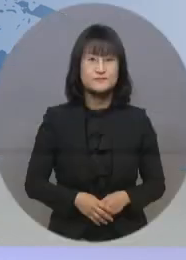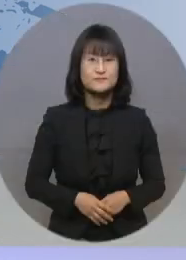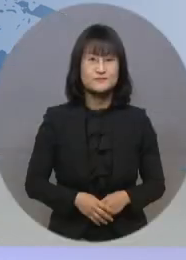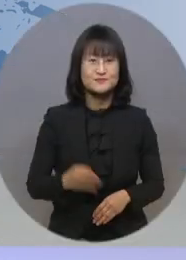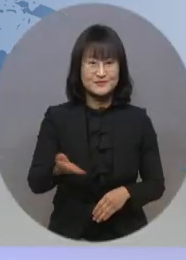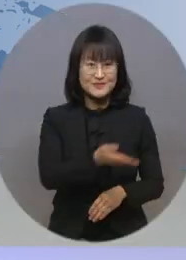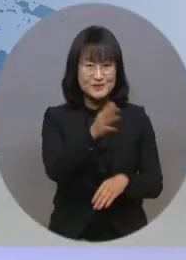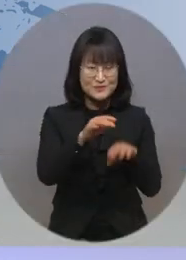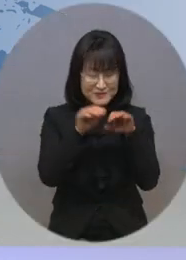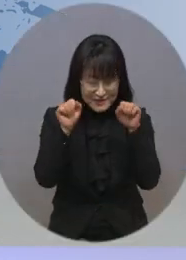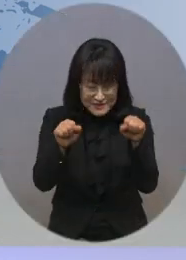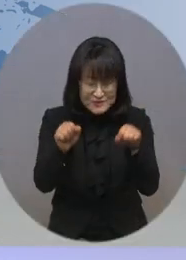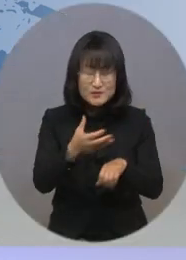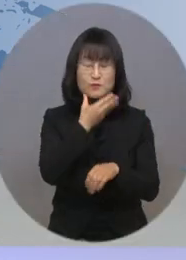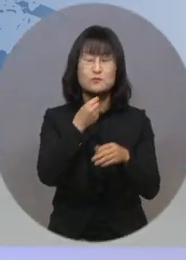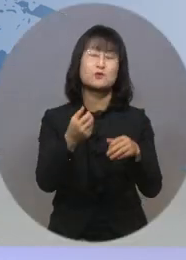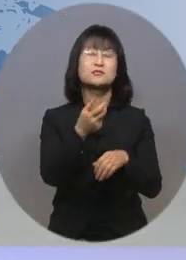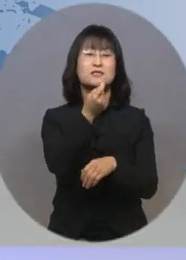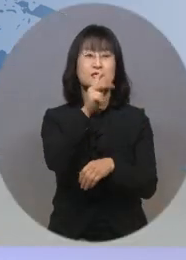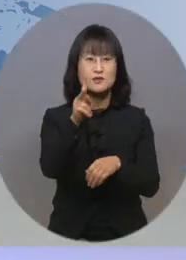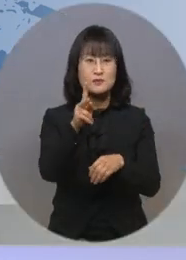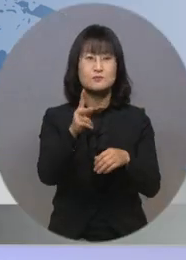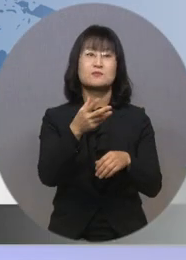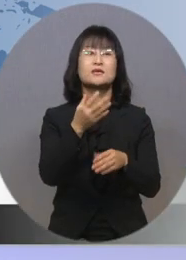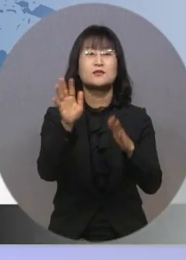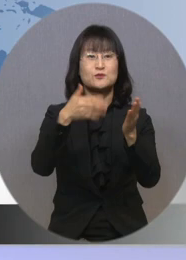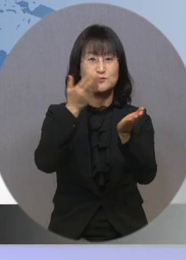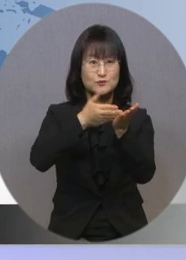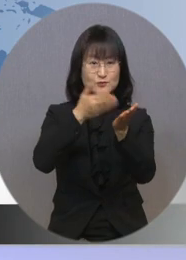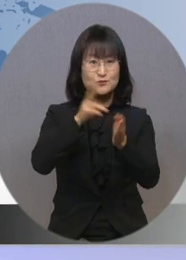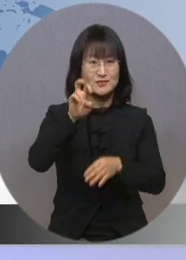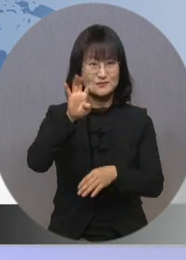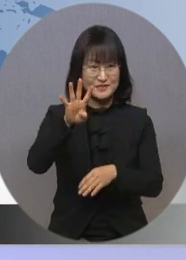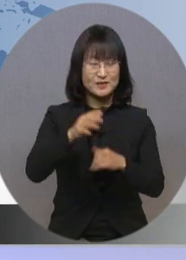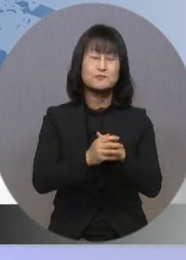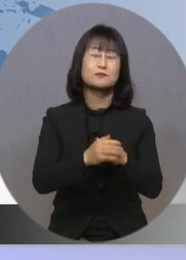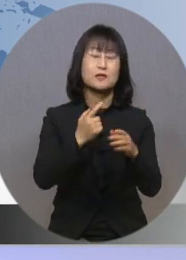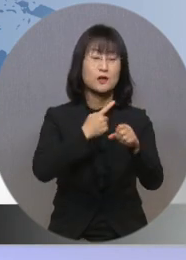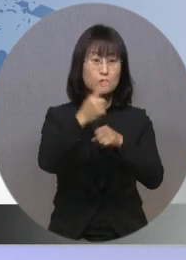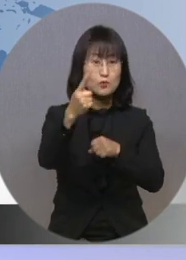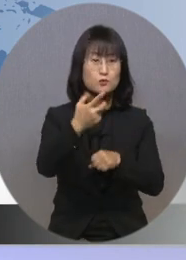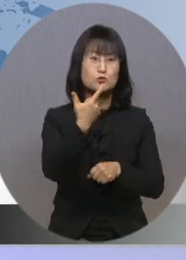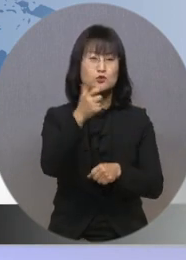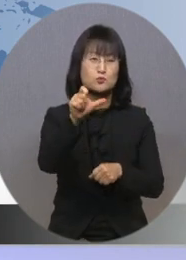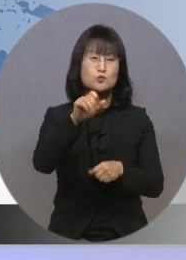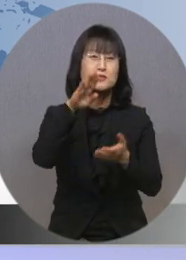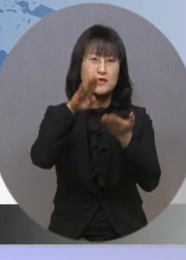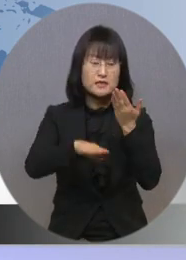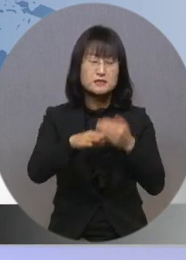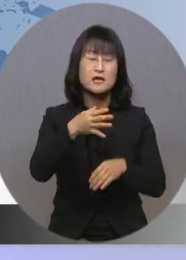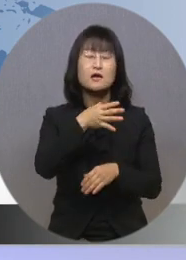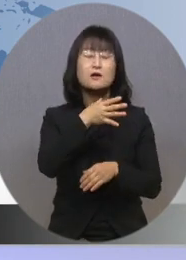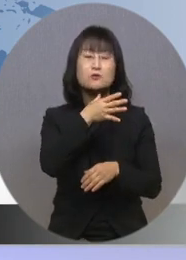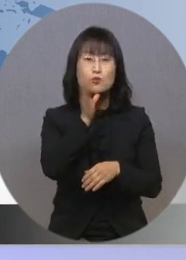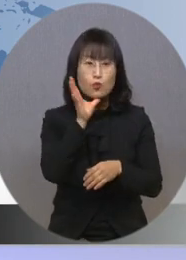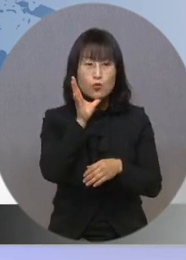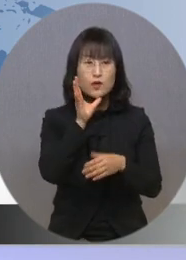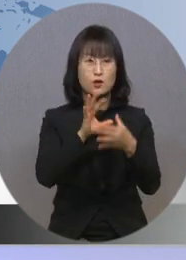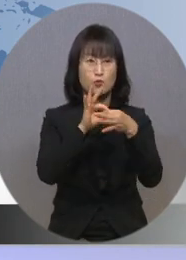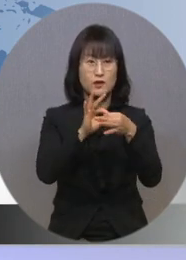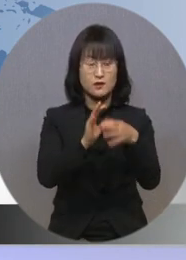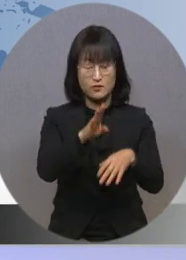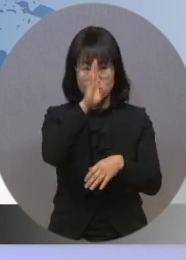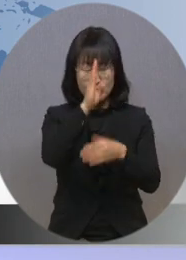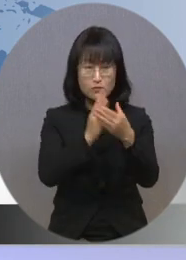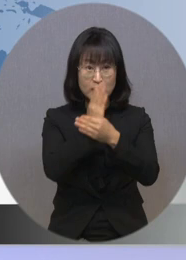시청자 여러분 안녕하십니까 복지tv 뉴스 24입니다 내년부터 65세 미만 노인성 질환자도 장애인 활동지원